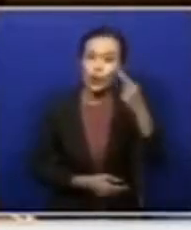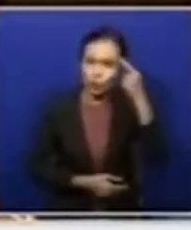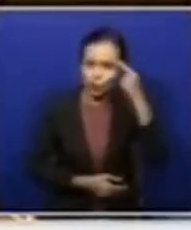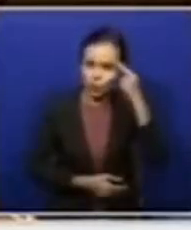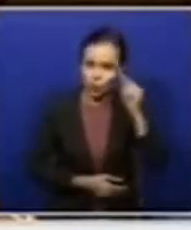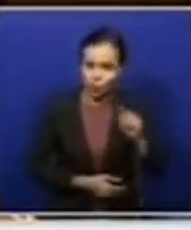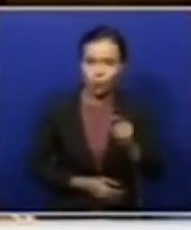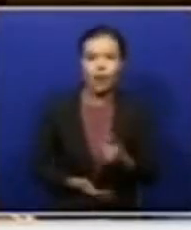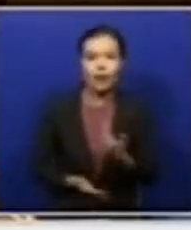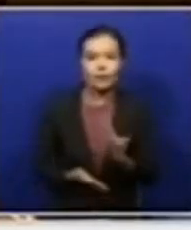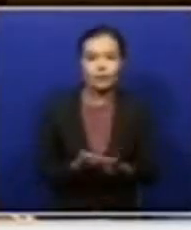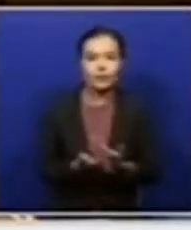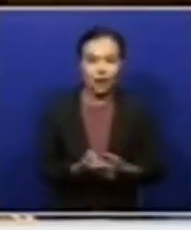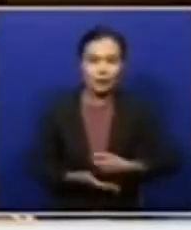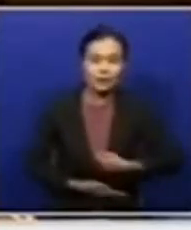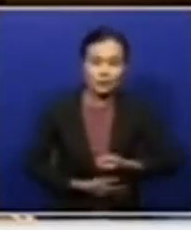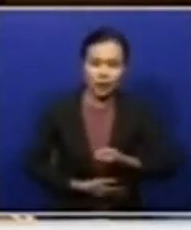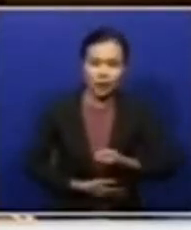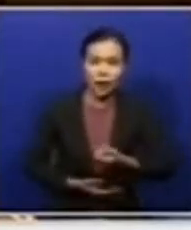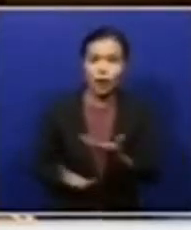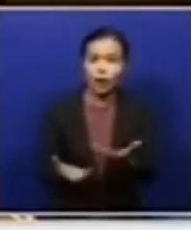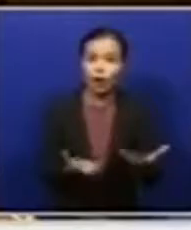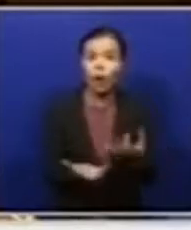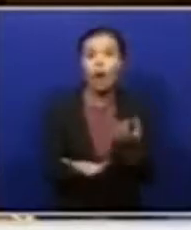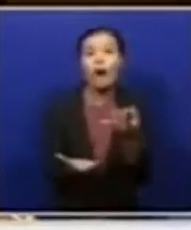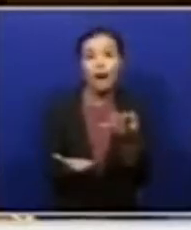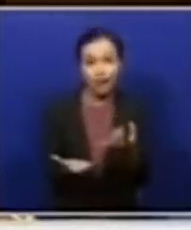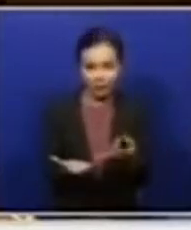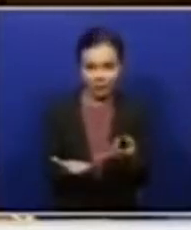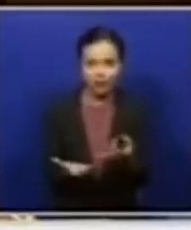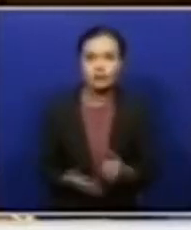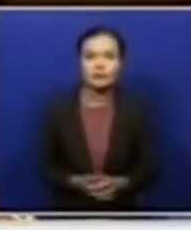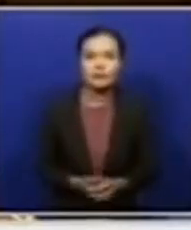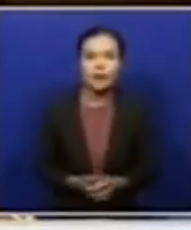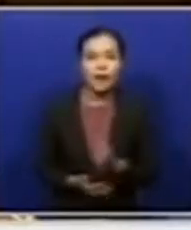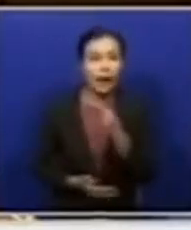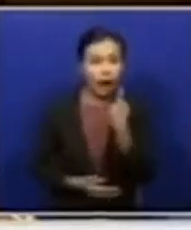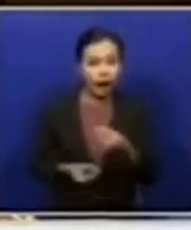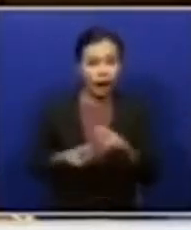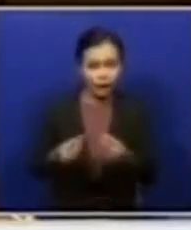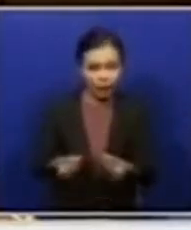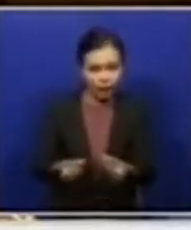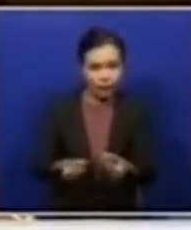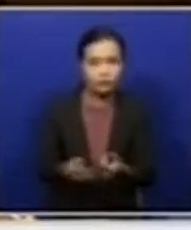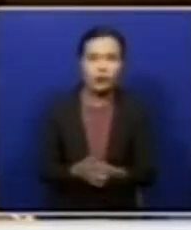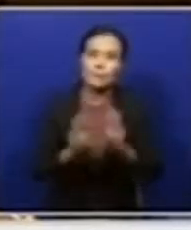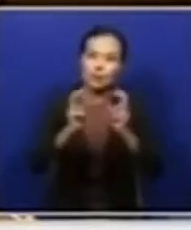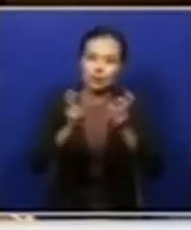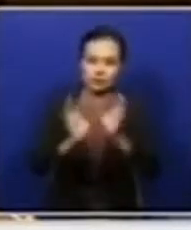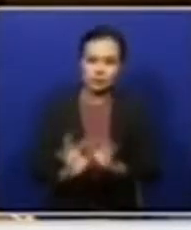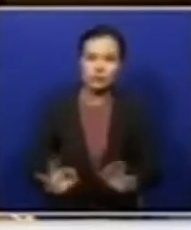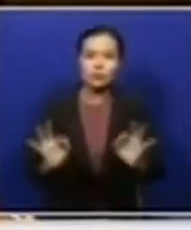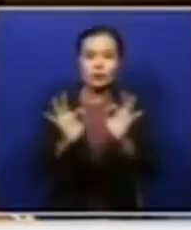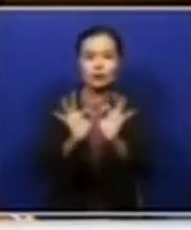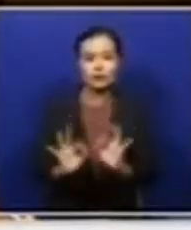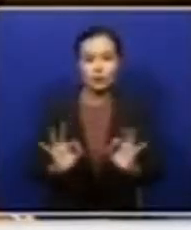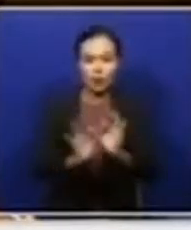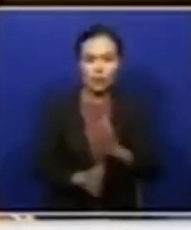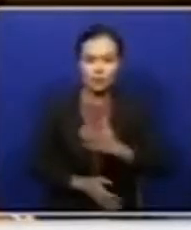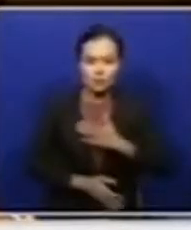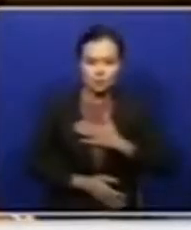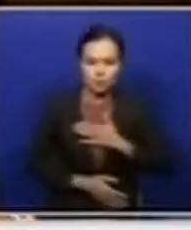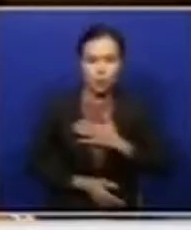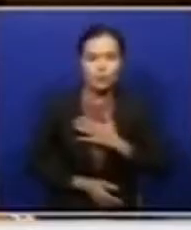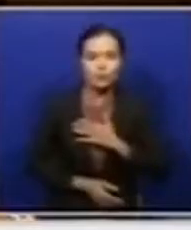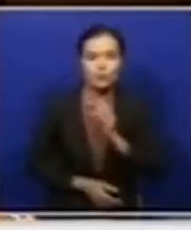ใช้จ่ายไปกับสินค้าอะไรหรือให้ใครนะครับซึ่งเป็นประเด็นสำคัญที่ผมจะชี้ให้เห็นนะครับว่